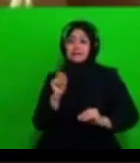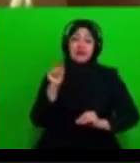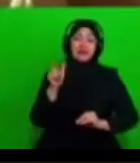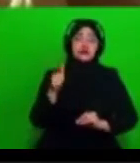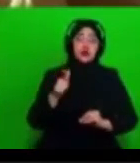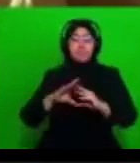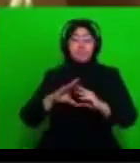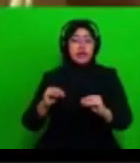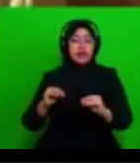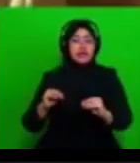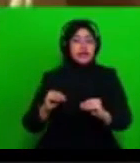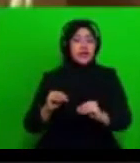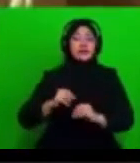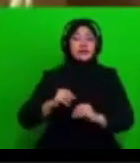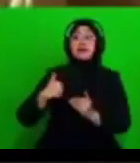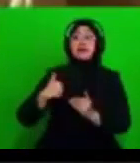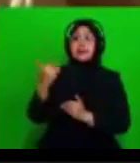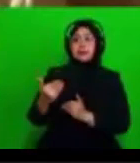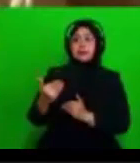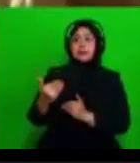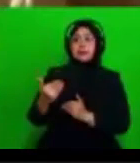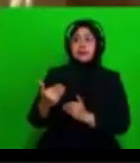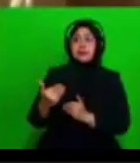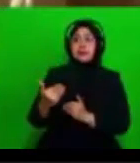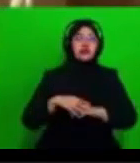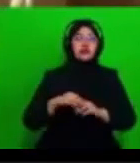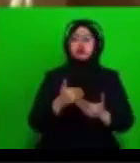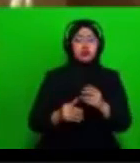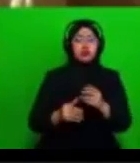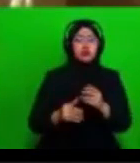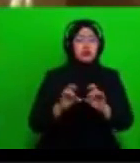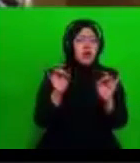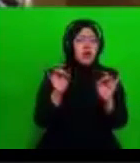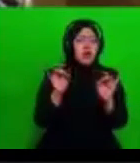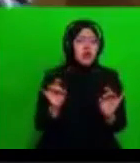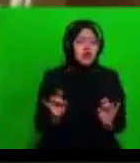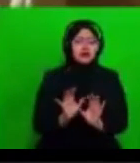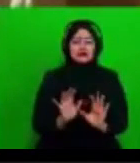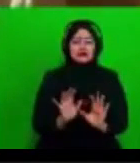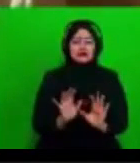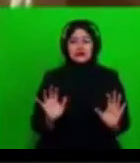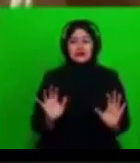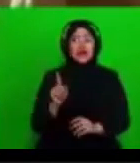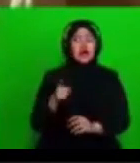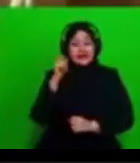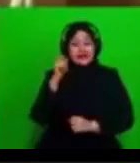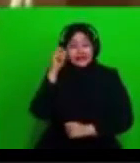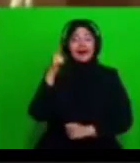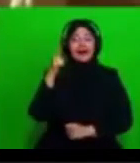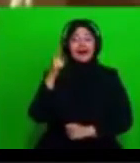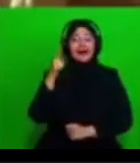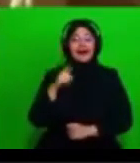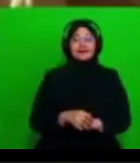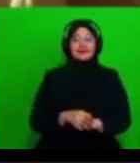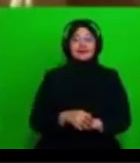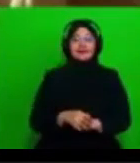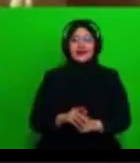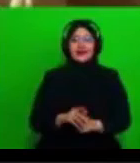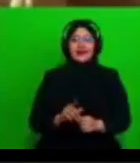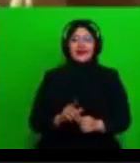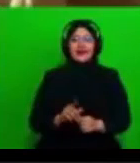loss, ada emerging jobs, ada 4.0 yang mendisrupsi ini semua, nah ini semua harus aware loss,